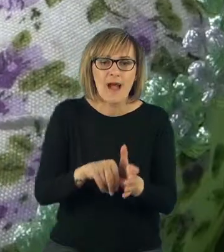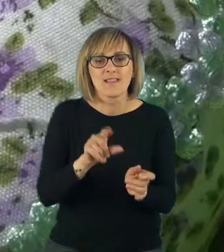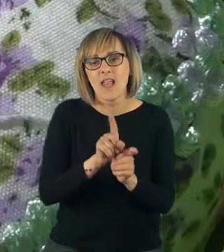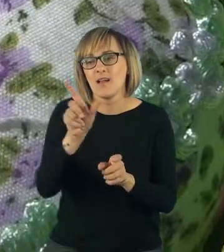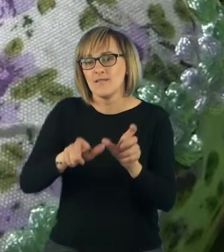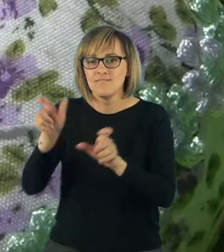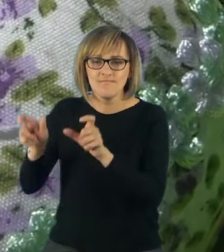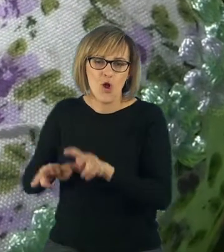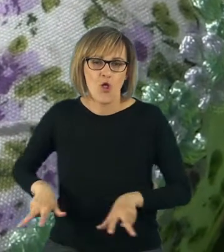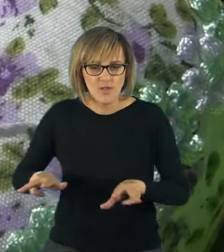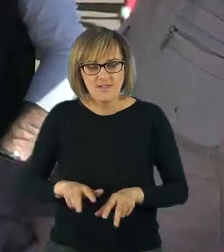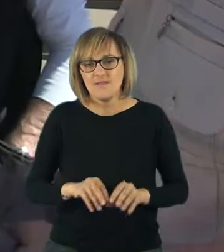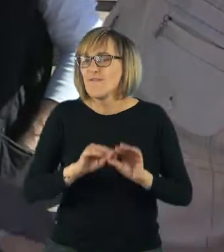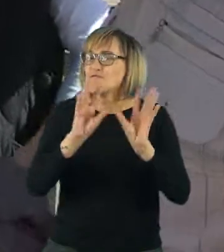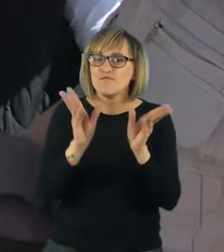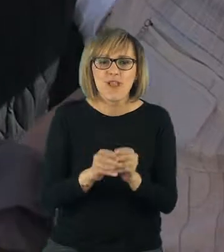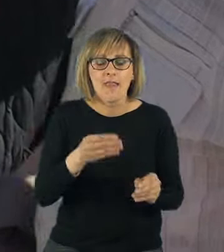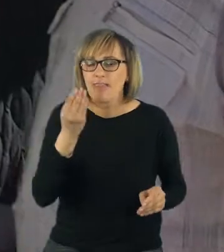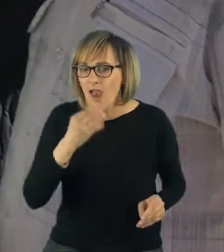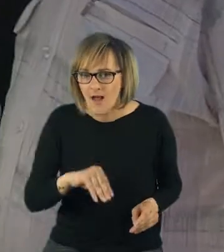Róż. Wszystkim najlepszego,